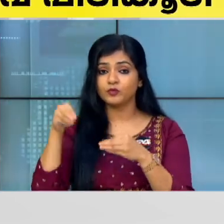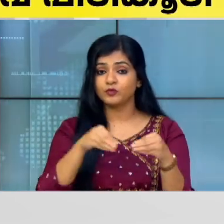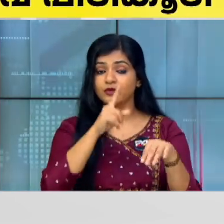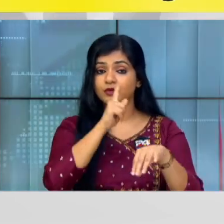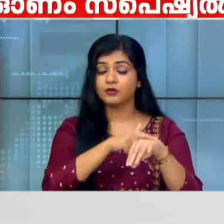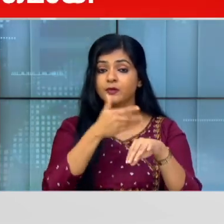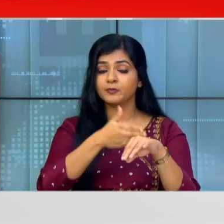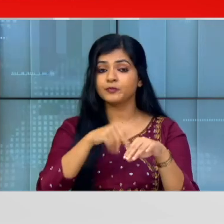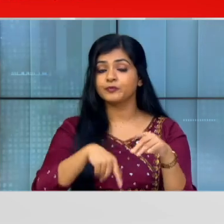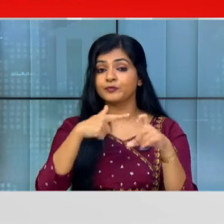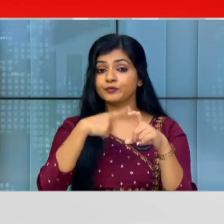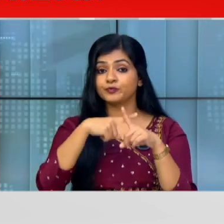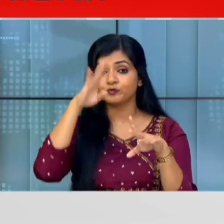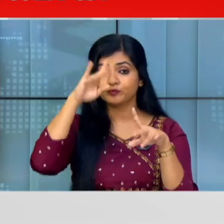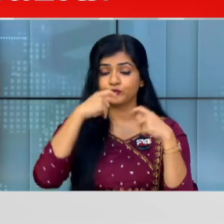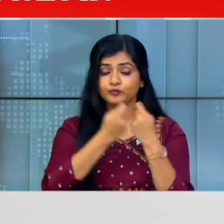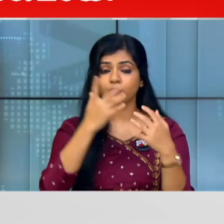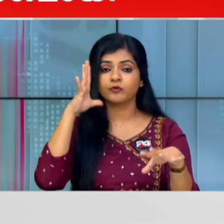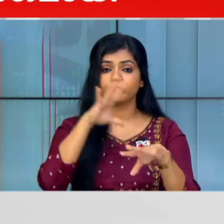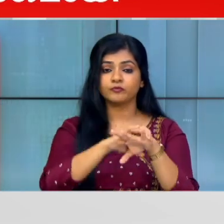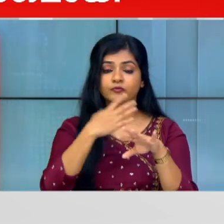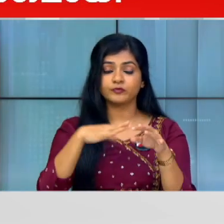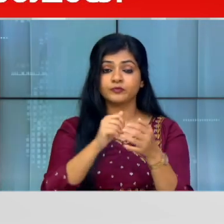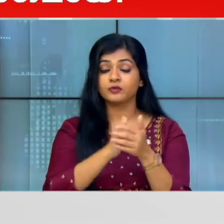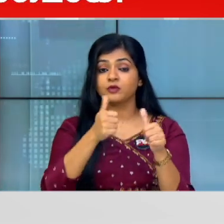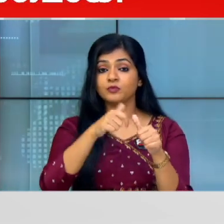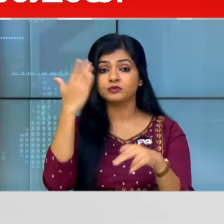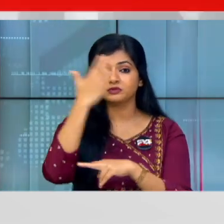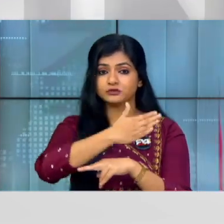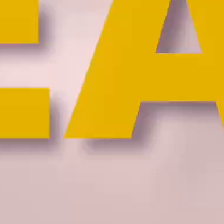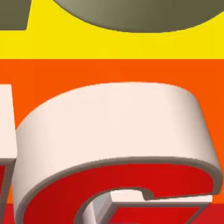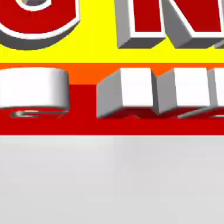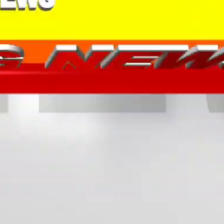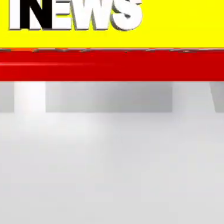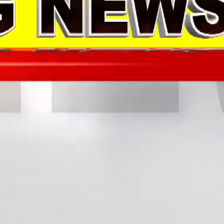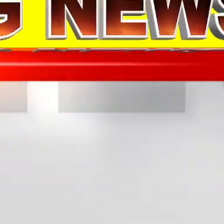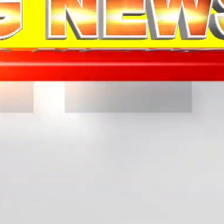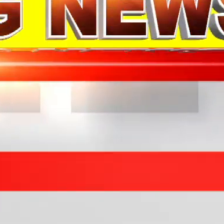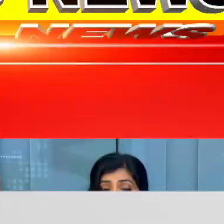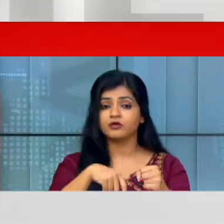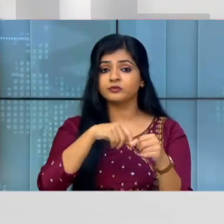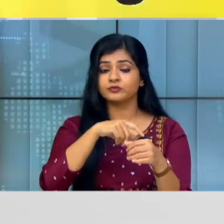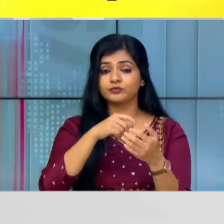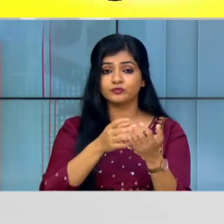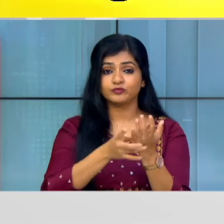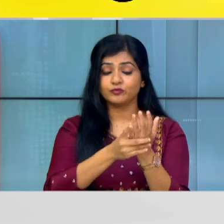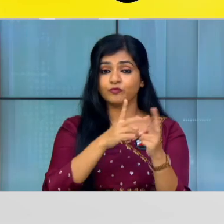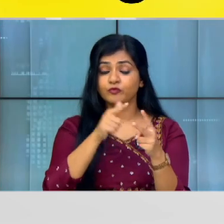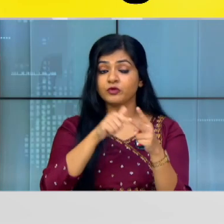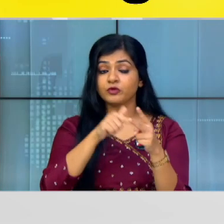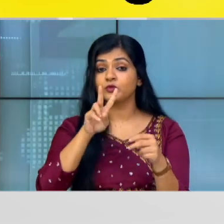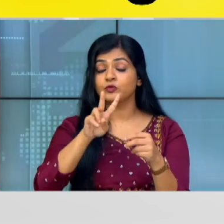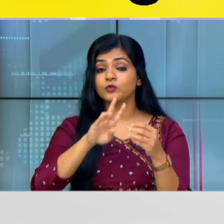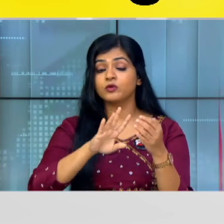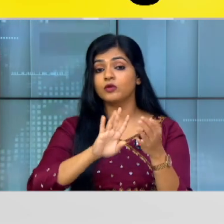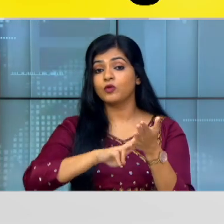എക്സൈസ് ഇയാളെ പിടികൂടിയിട്ടുള്ളത്. അമരവിള എക്സൈസ് ചെക്ക് പോസ്റ്റിൽ നിന്ന് 4 കിലോ കഞ്ചാവുമായി 2 അന്യസംസ്ഥാന തൊഴിലാളികൾ പിടിയിലായിട്ടുണ്ട്.